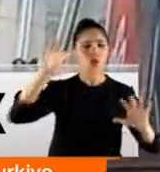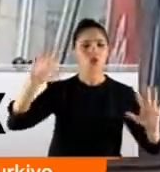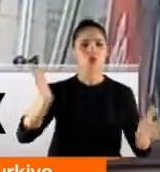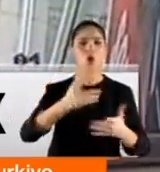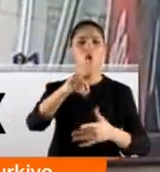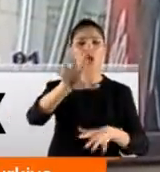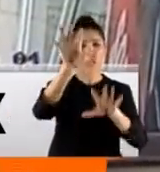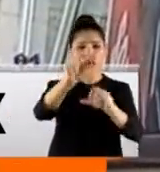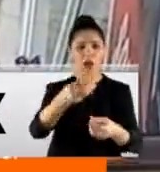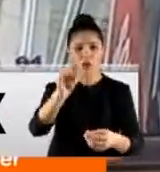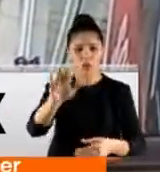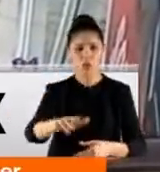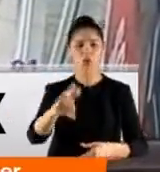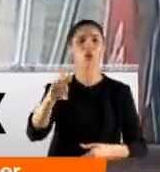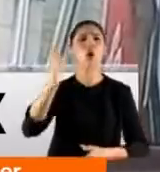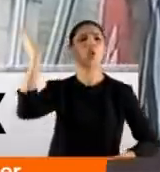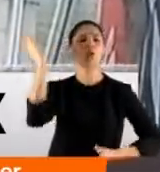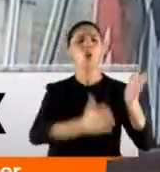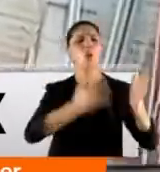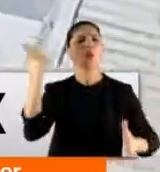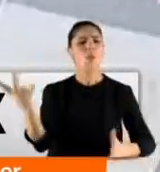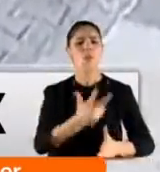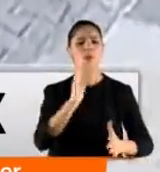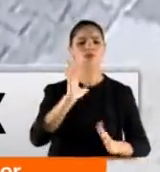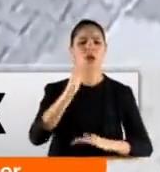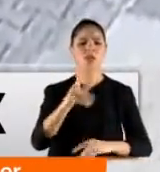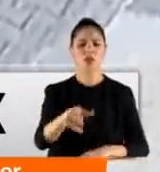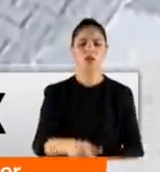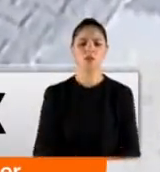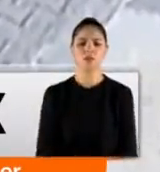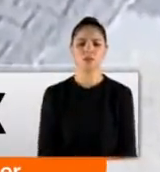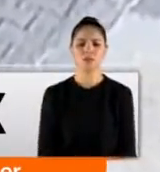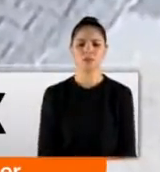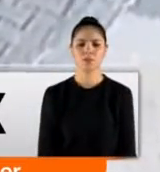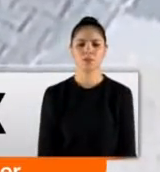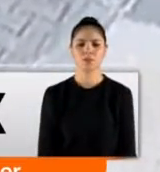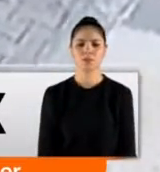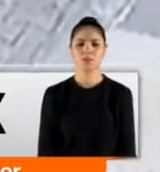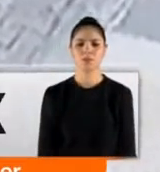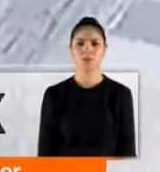Kovaladığı çocuğu kazağından yakalayıp vurmaya başladı.